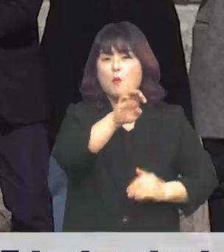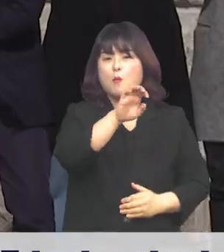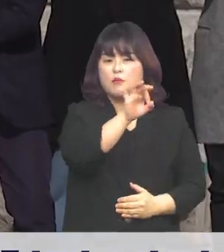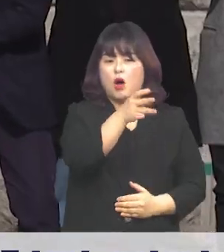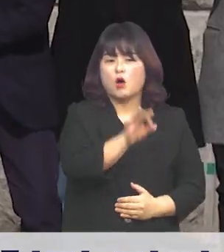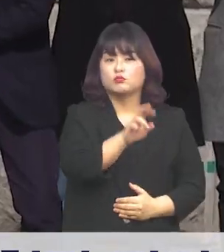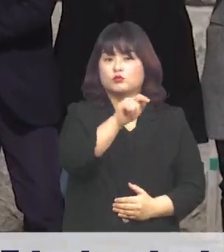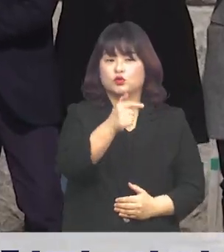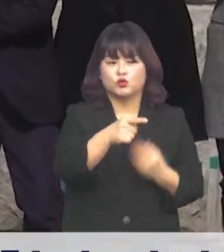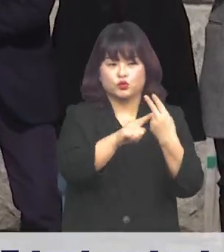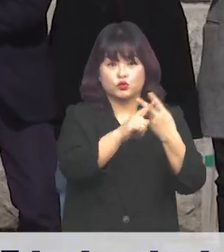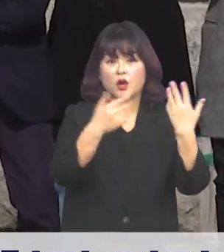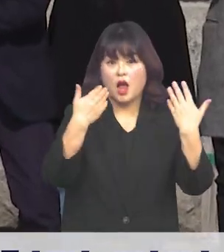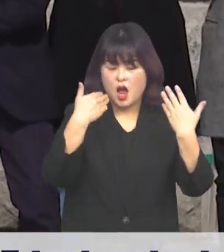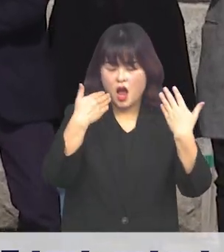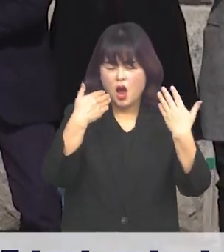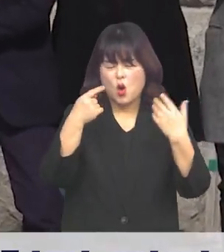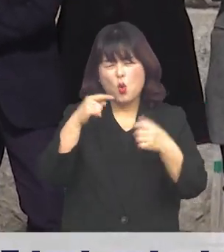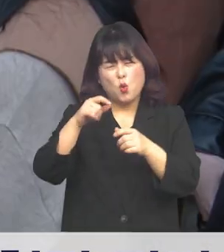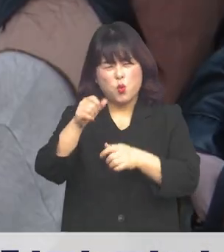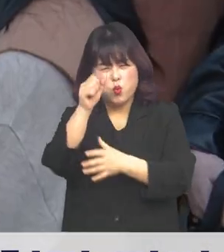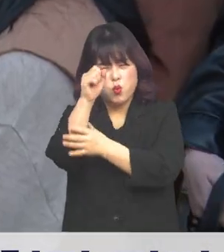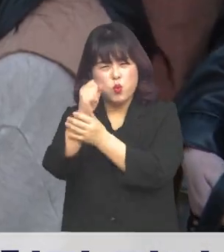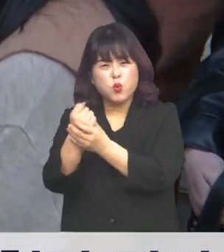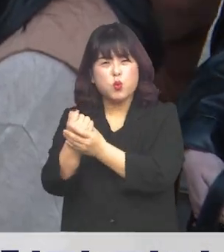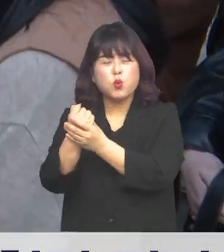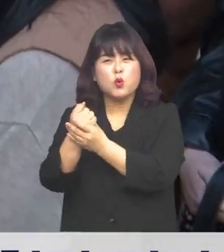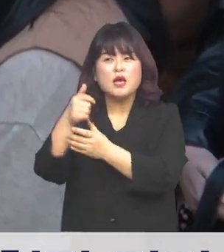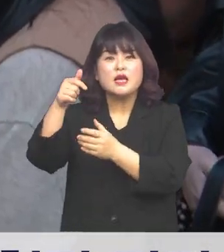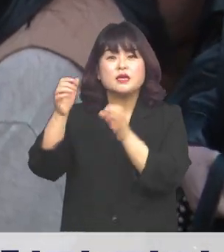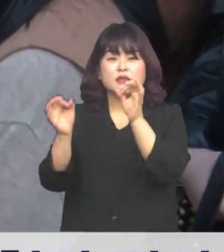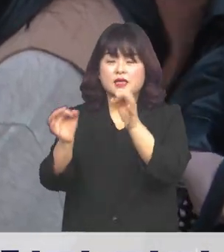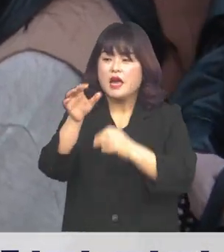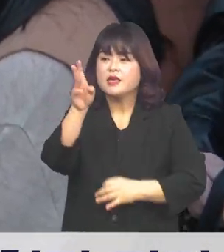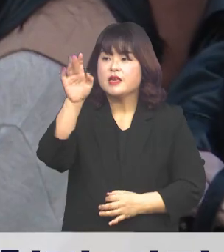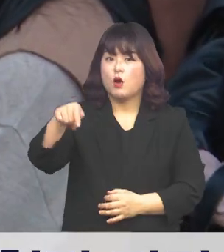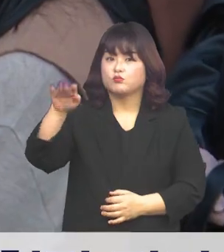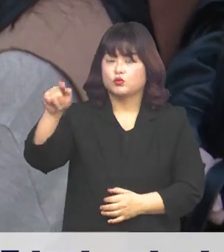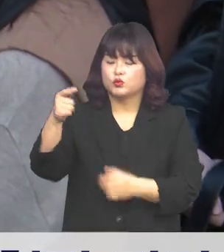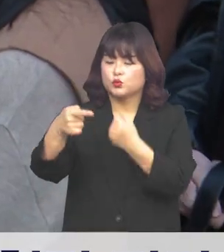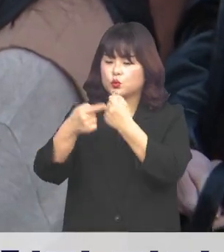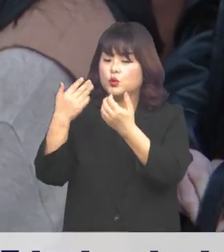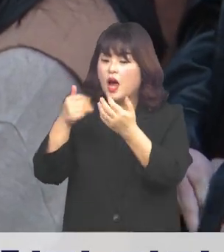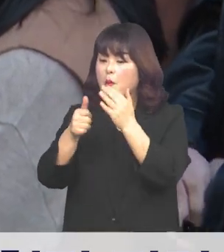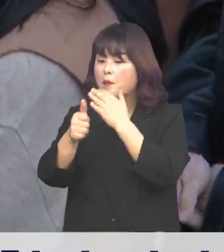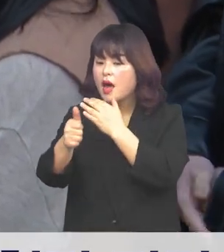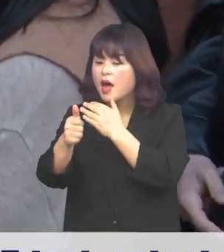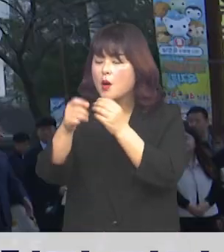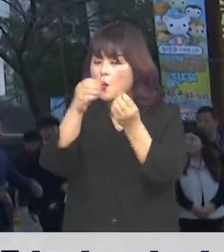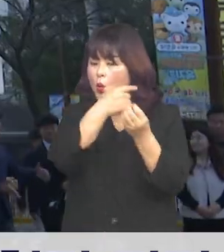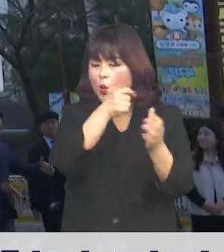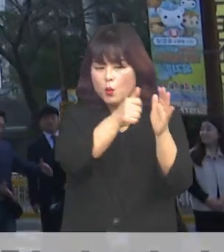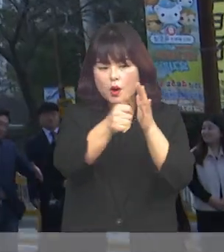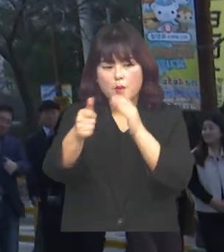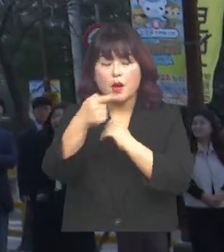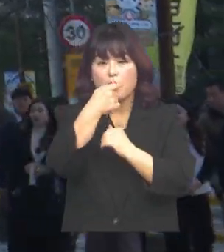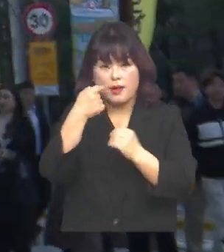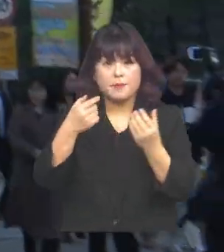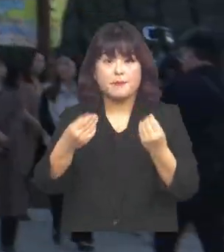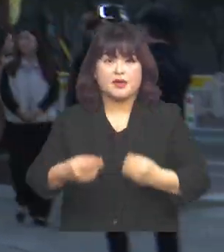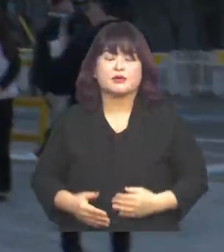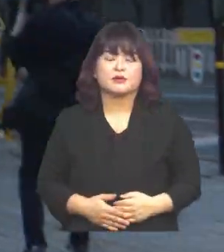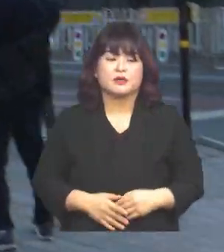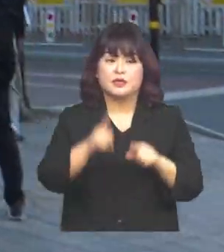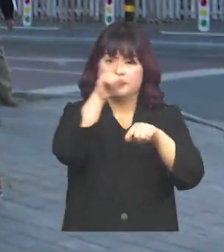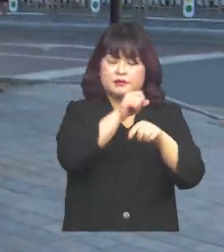처인구 포고금 영문중학교, 오래된 방음벽을 교체해준 김양장동 역북초등학교를 차례로 방문해 현장을